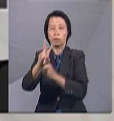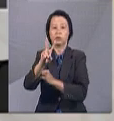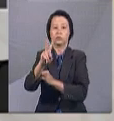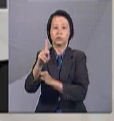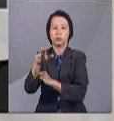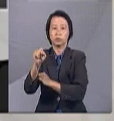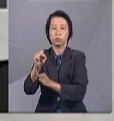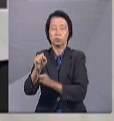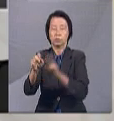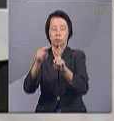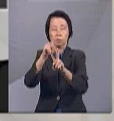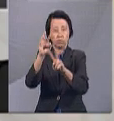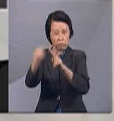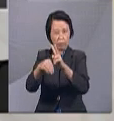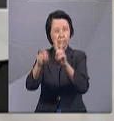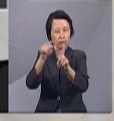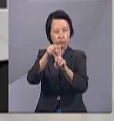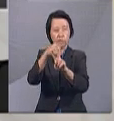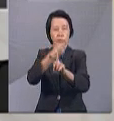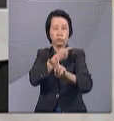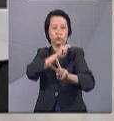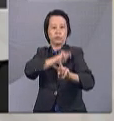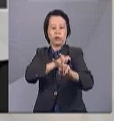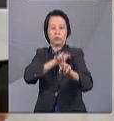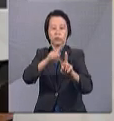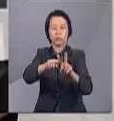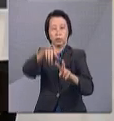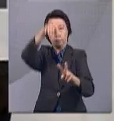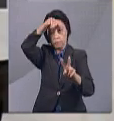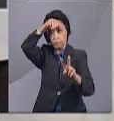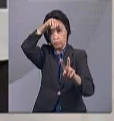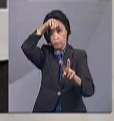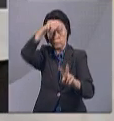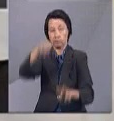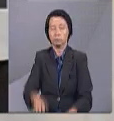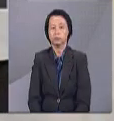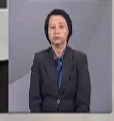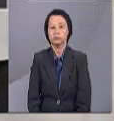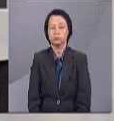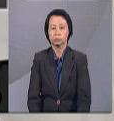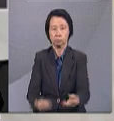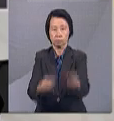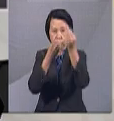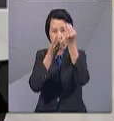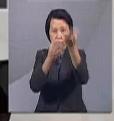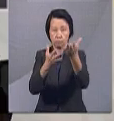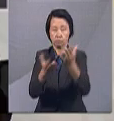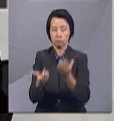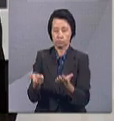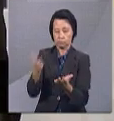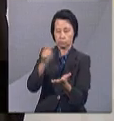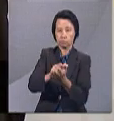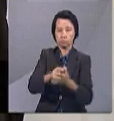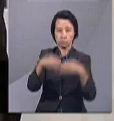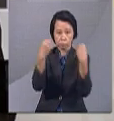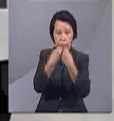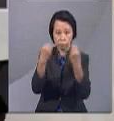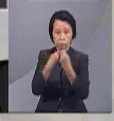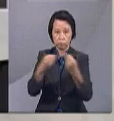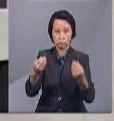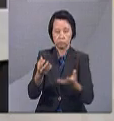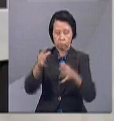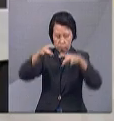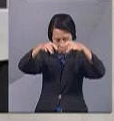masing-masing satu Keys double Spanyol dan Mesir dimaklumkan juga laporan jumlah kimichi